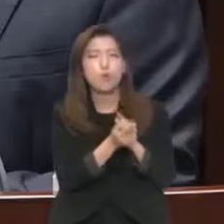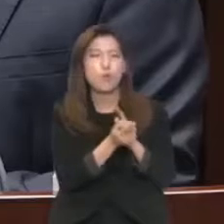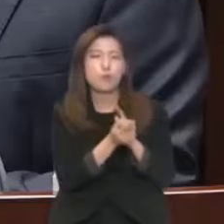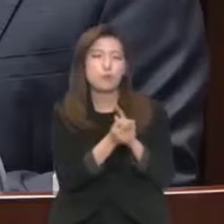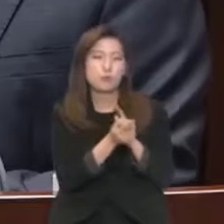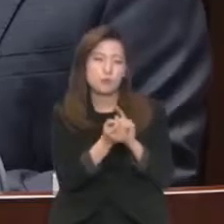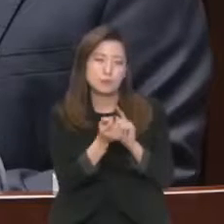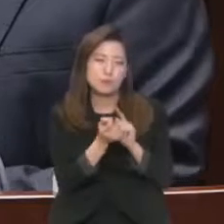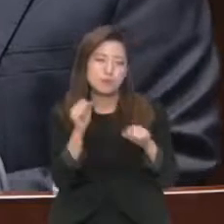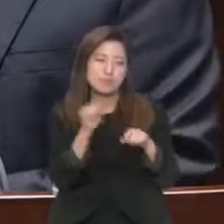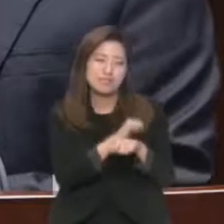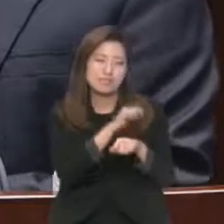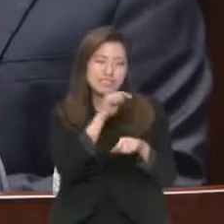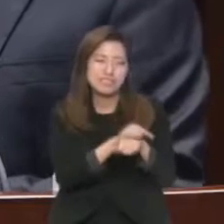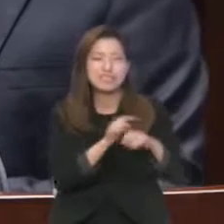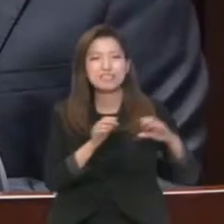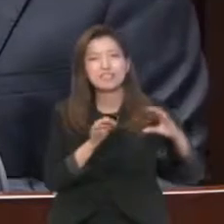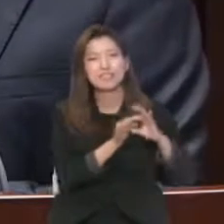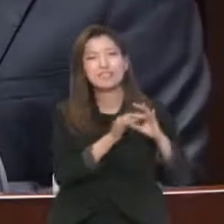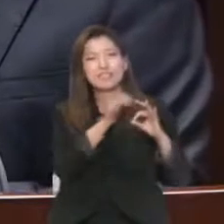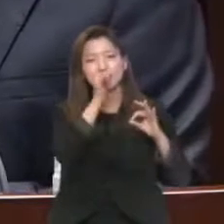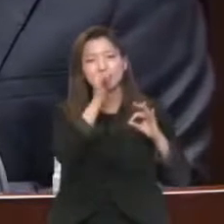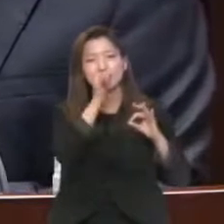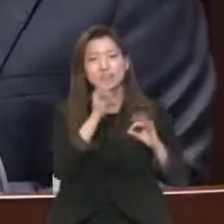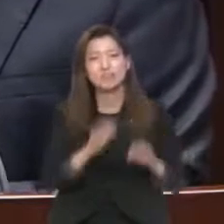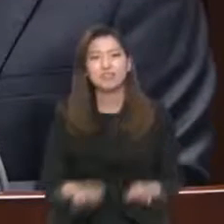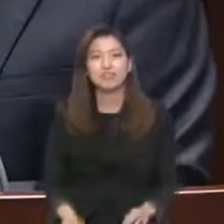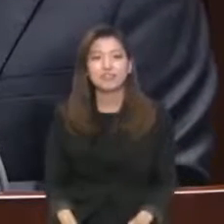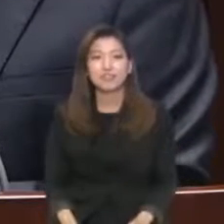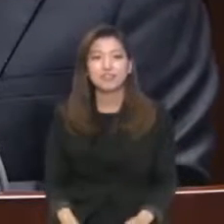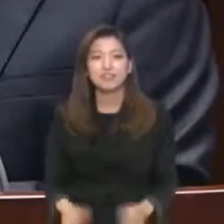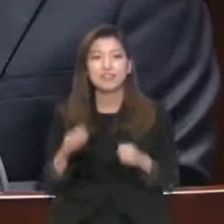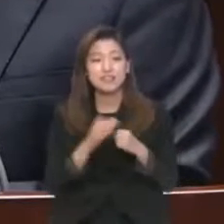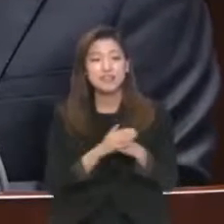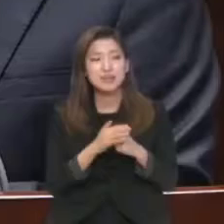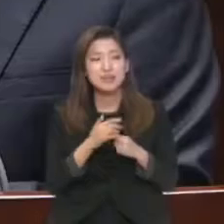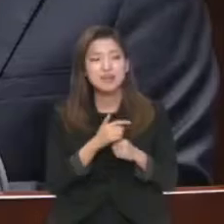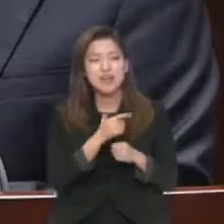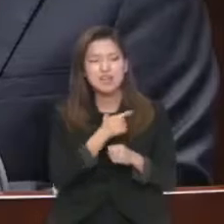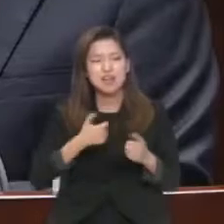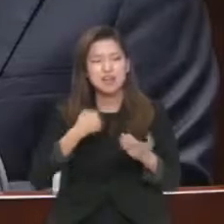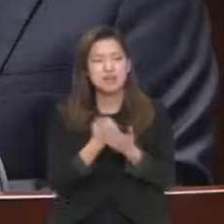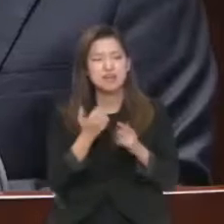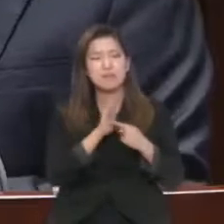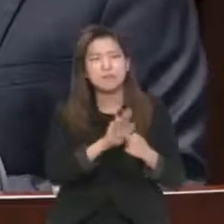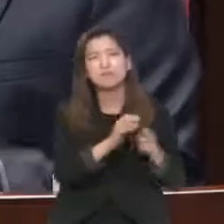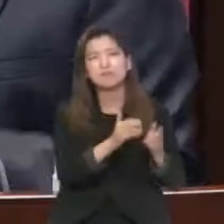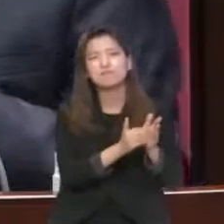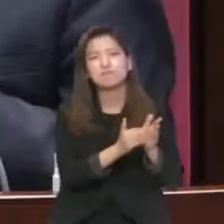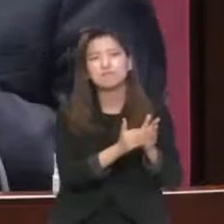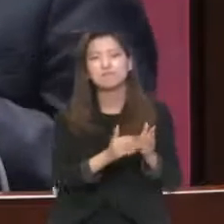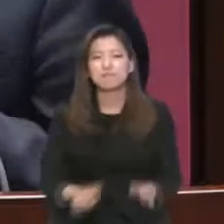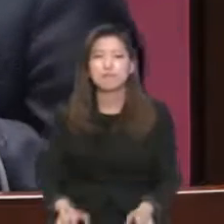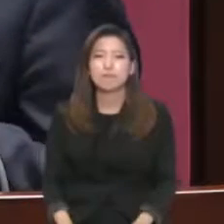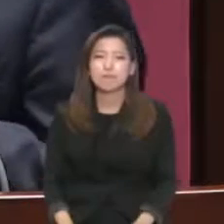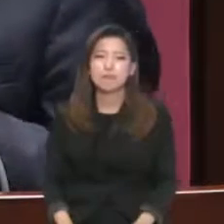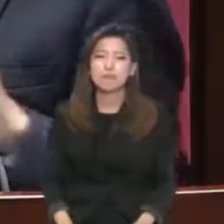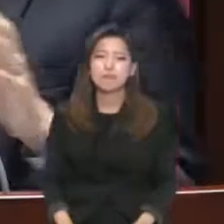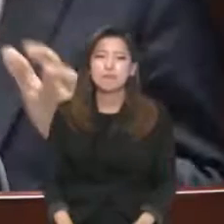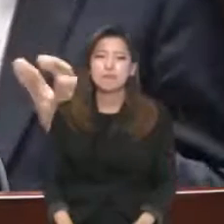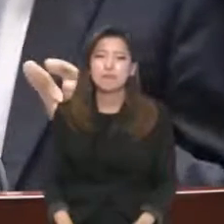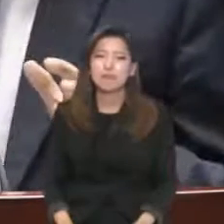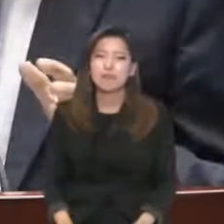그런 특수한 관계들이 있기 때문에 그런 측면에서 우리가 좀 바라볼 필요도 있겠다 이렇게 생각합니다. 그런 똑같은 얘기를